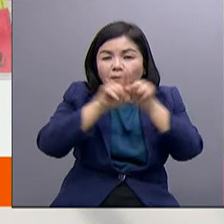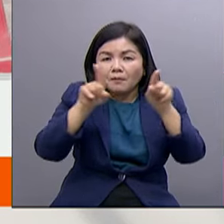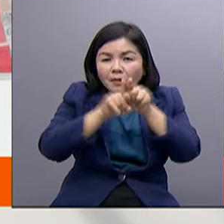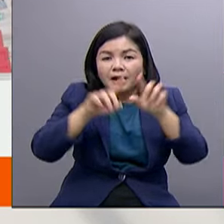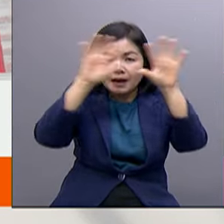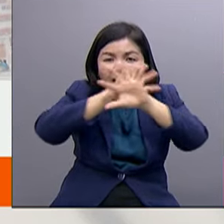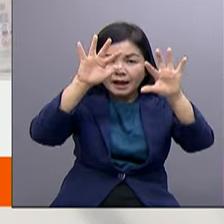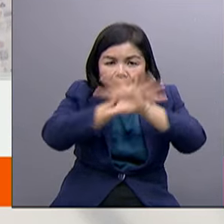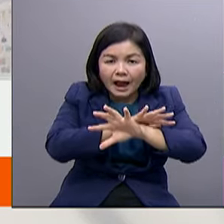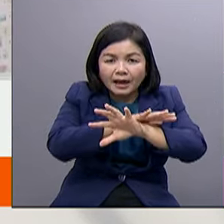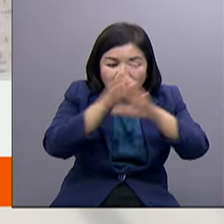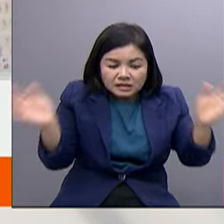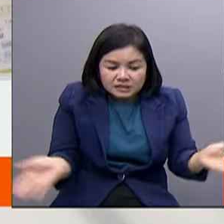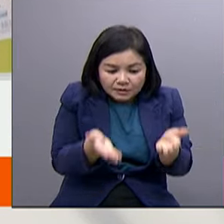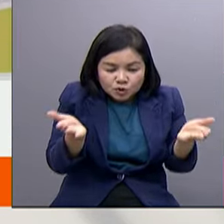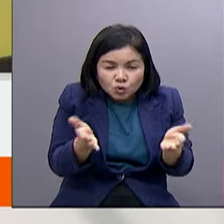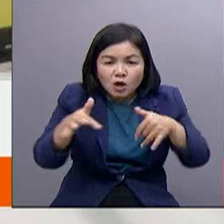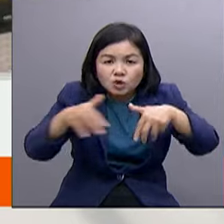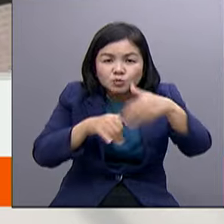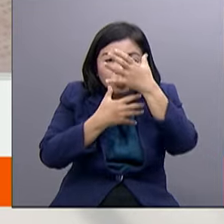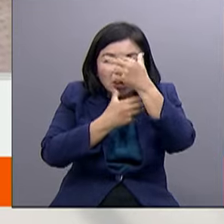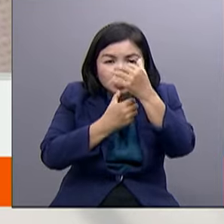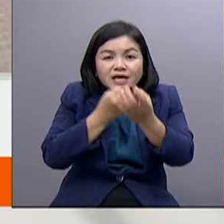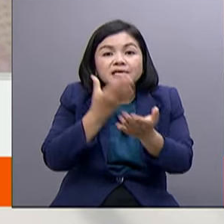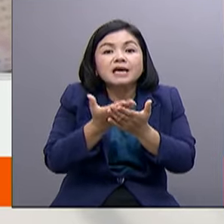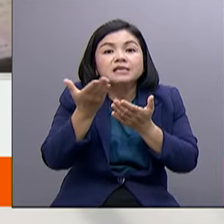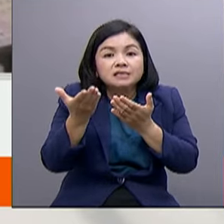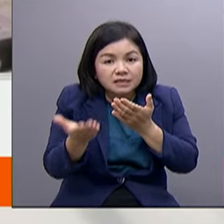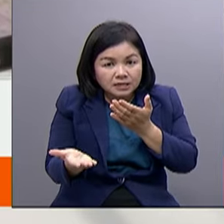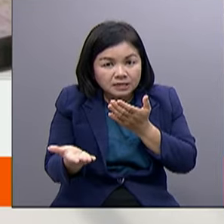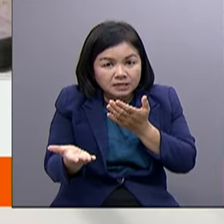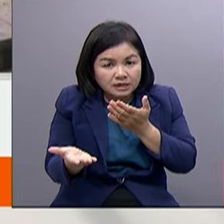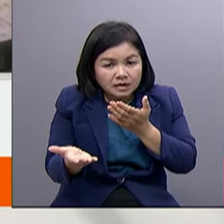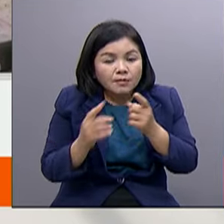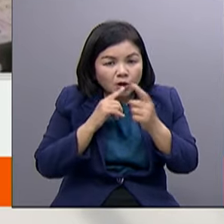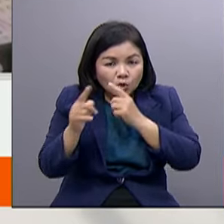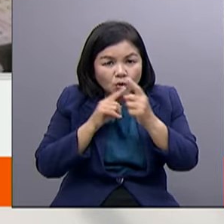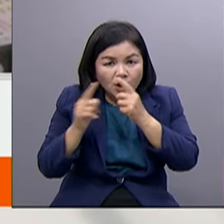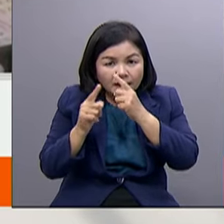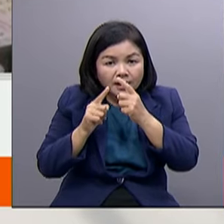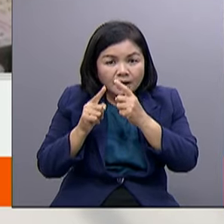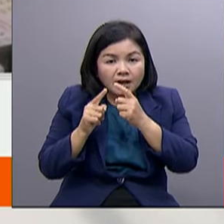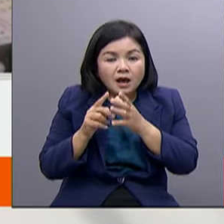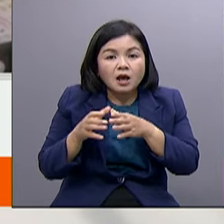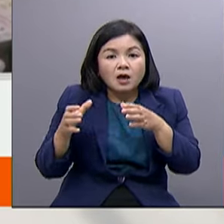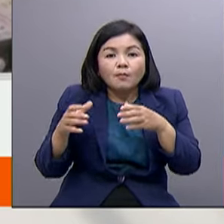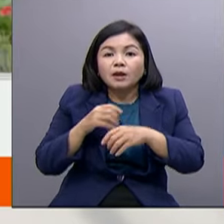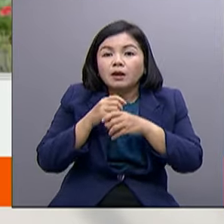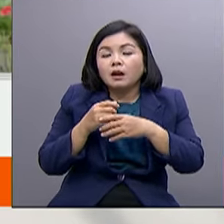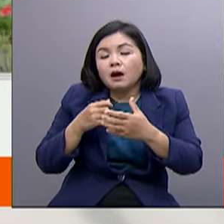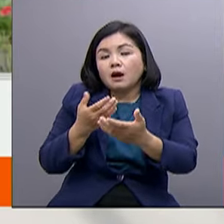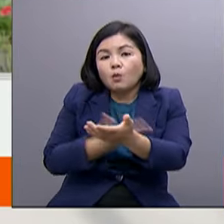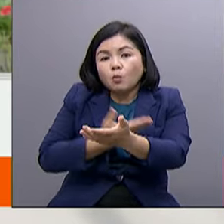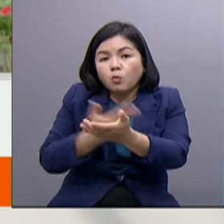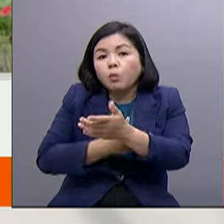ปลูกฝังค่านิยมเสี่ยงโชคให้กับประชาชนนะครับเมื่อกี้เราแตะกันเรื่องหวยเกษียณนิดใช่ไหมครับ ค ือจริงๆ